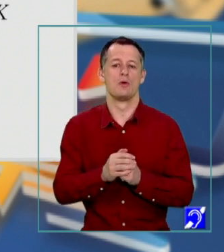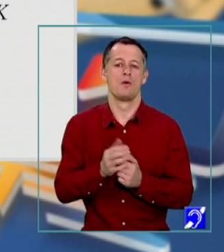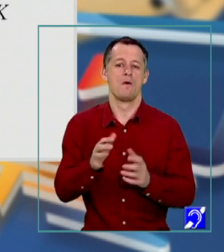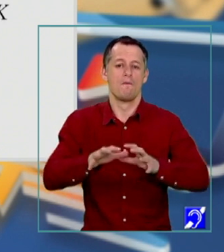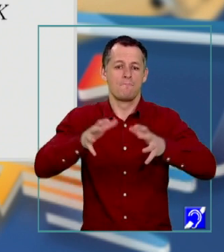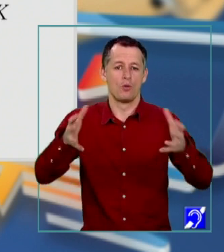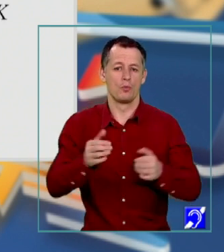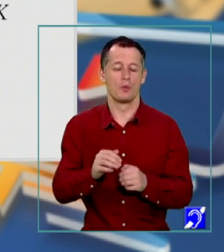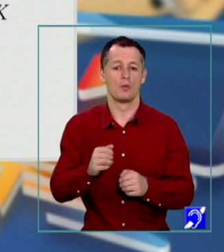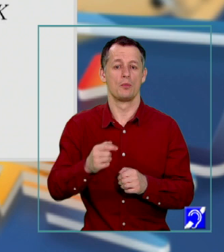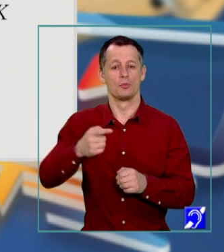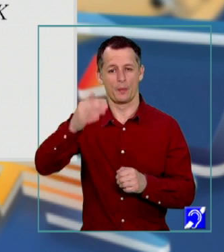masa 1 supra mu 1